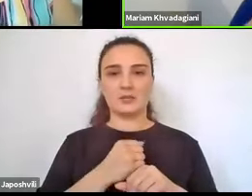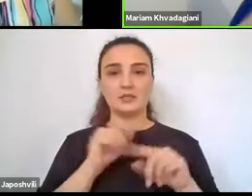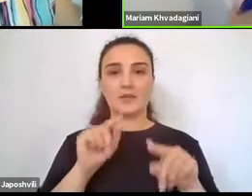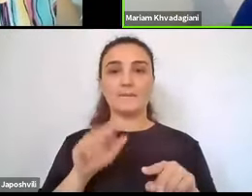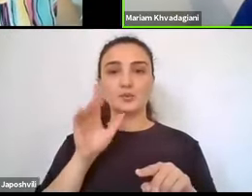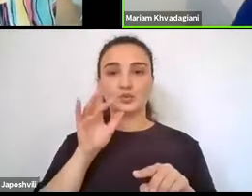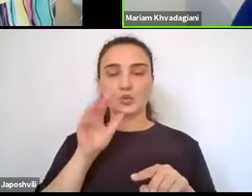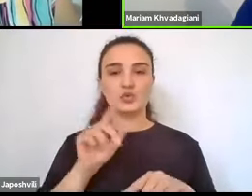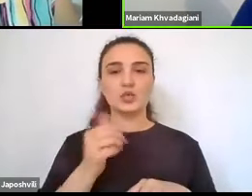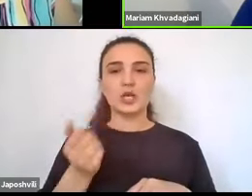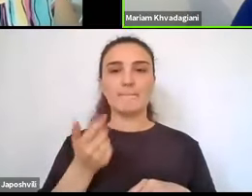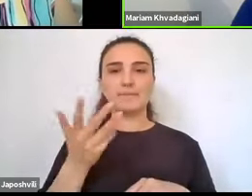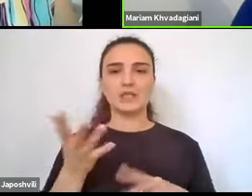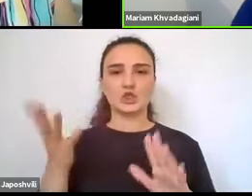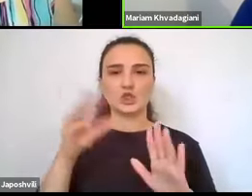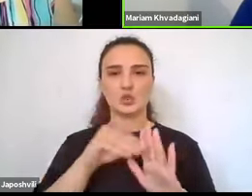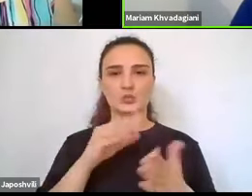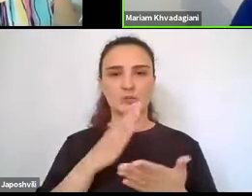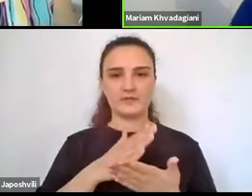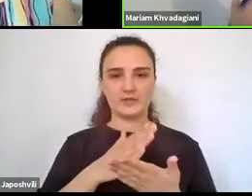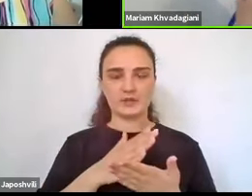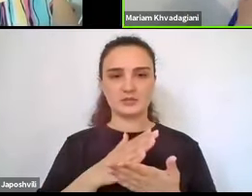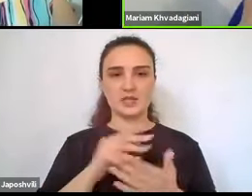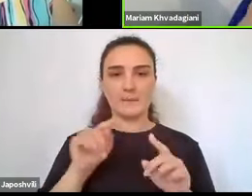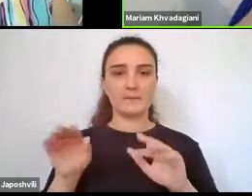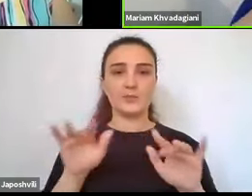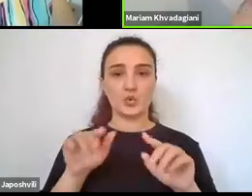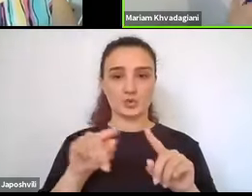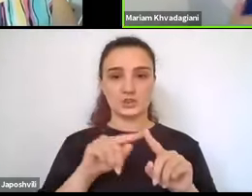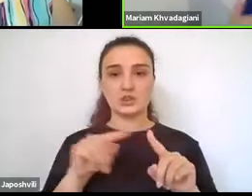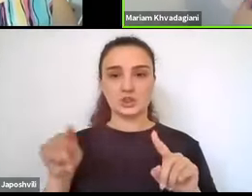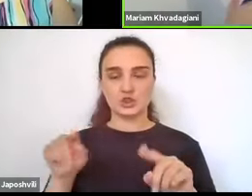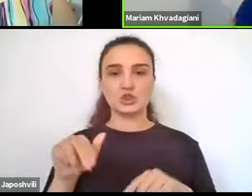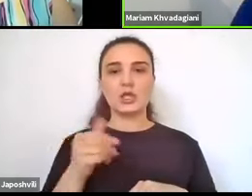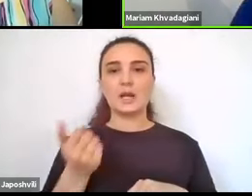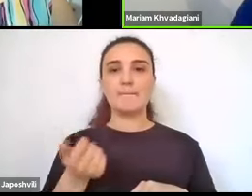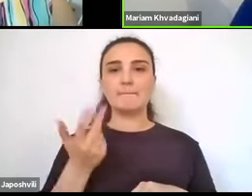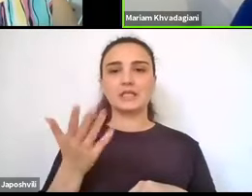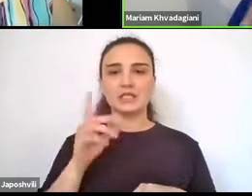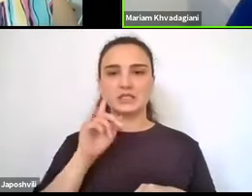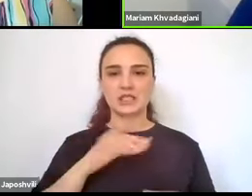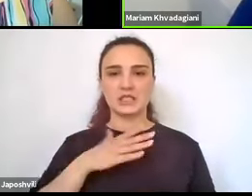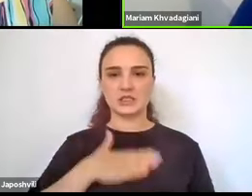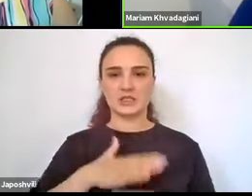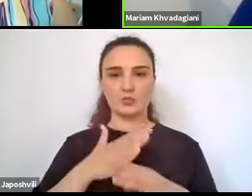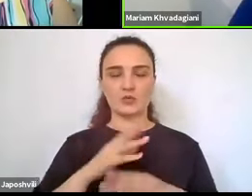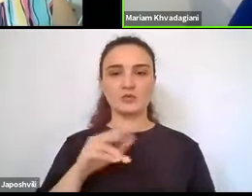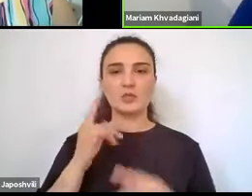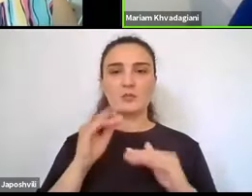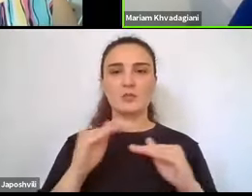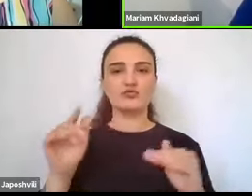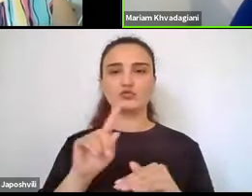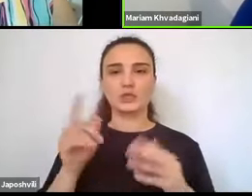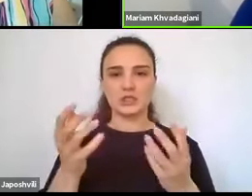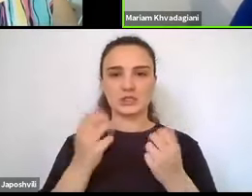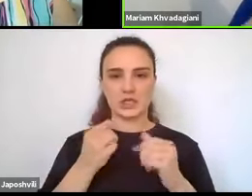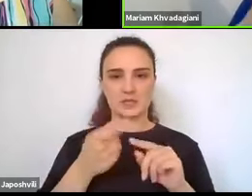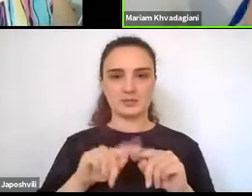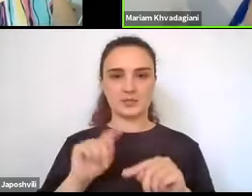დროს, რამდენად ჩართულები ვართ ამ პროცესში და რამდენად სასიამოვნო არის და ბავშვი რას იღებს